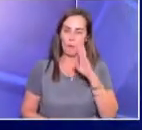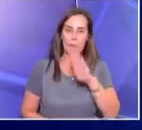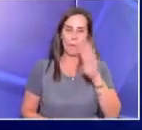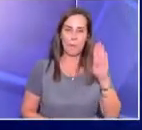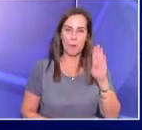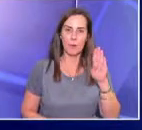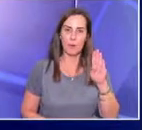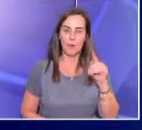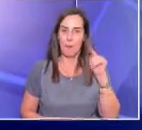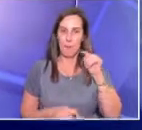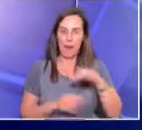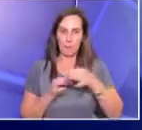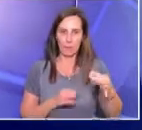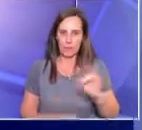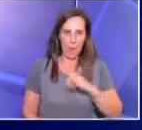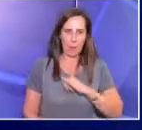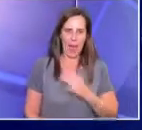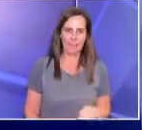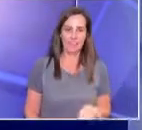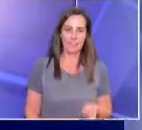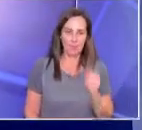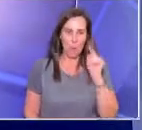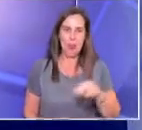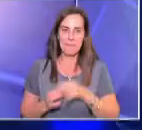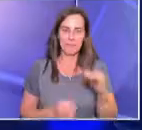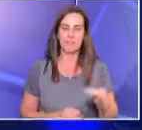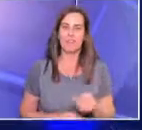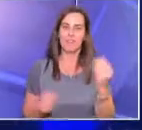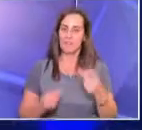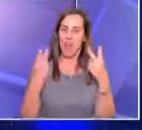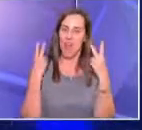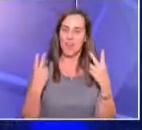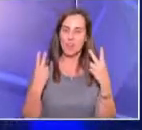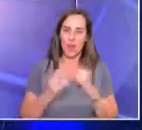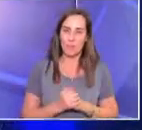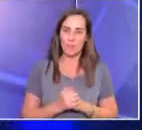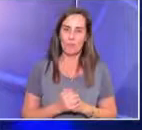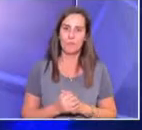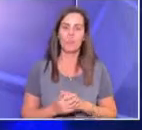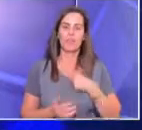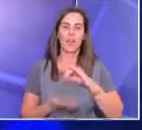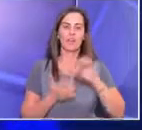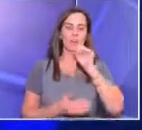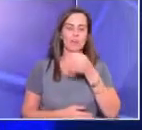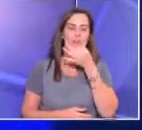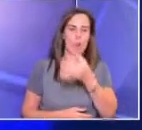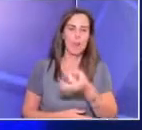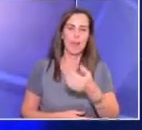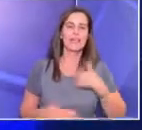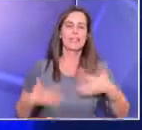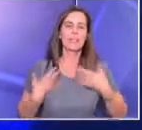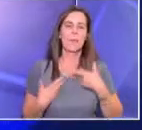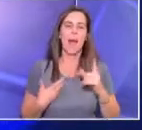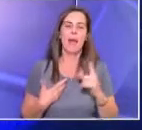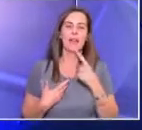נתניהו כל כך הרבה בפריפריות, הרי זה לא מעניין. והנה רגע, והנה דבר חשוב, שרון חילו אצלנו בטוויטר שואל, אני אשמח